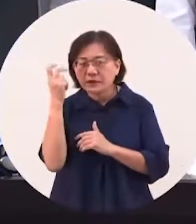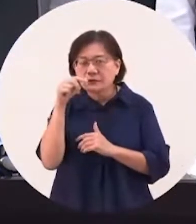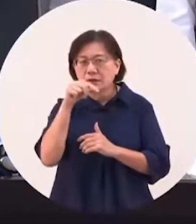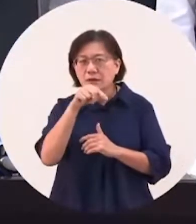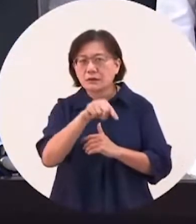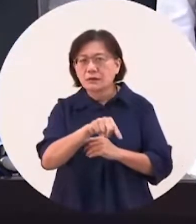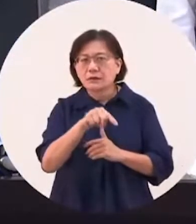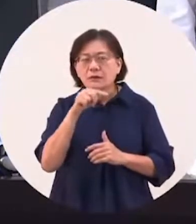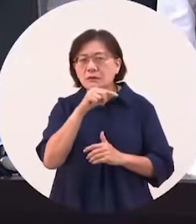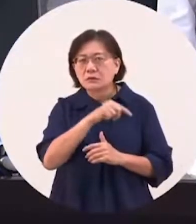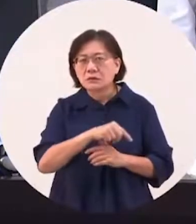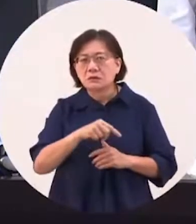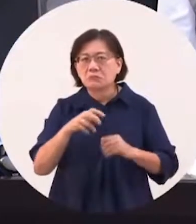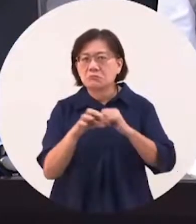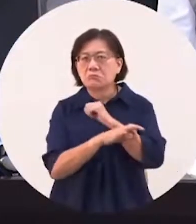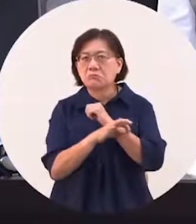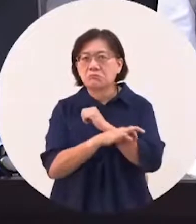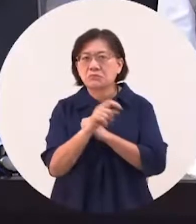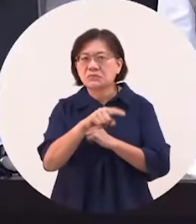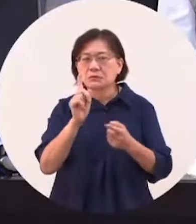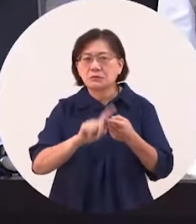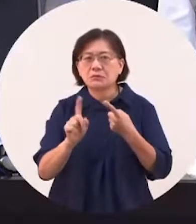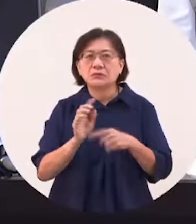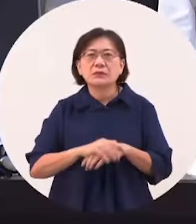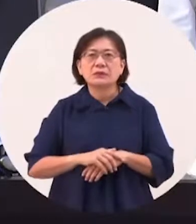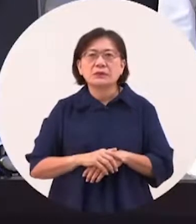感觉讲对你有当时啊无公平啊。